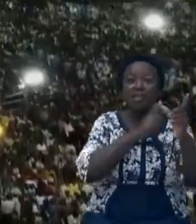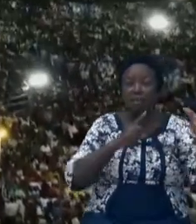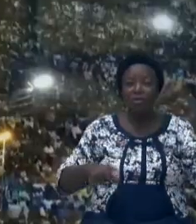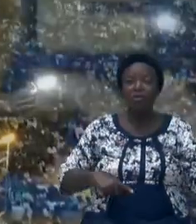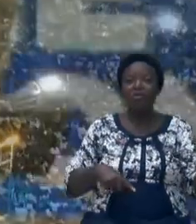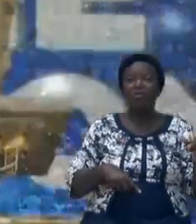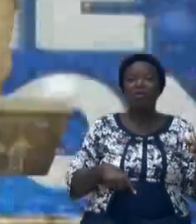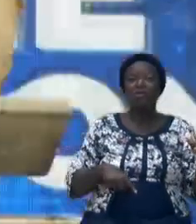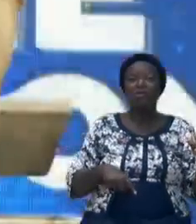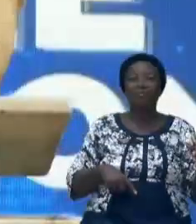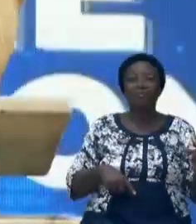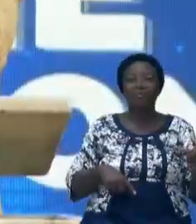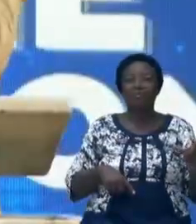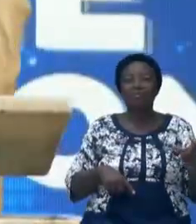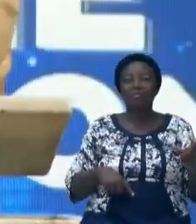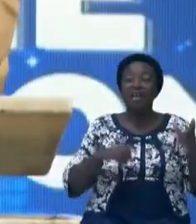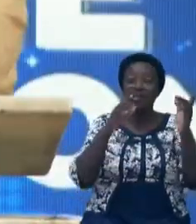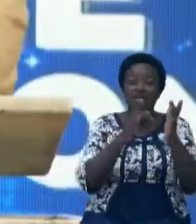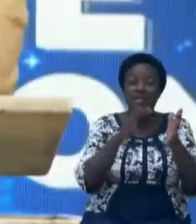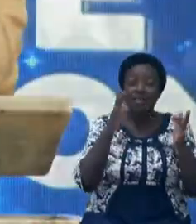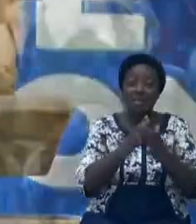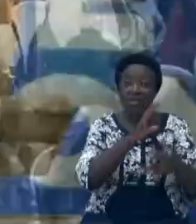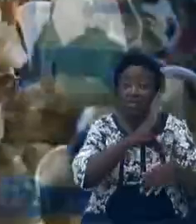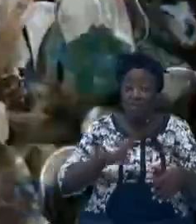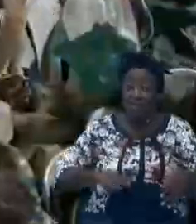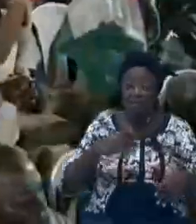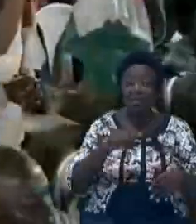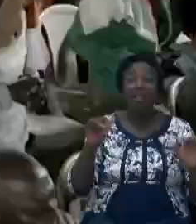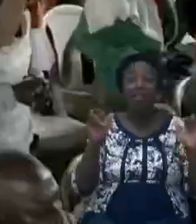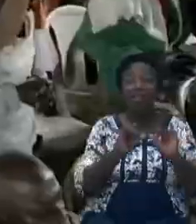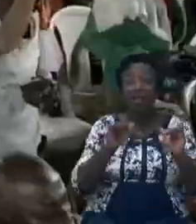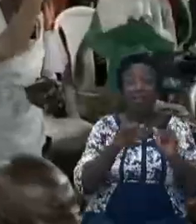candidats au miracle jeudi gloire à dieu